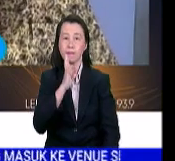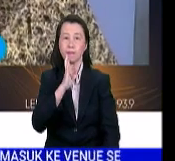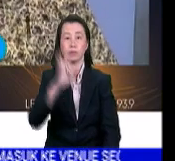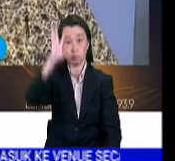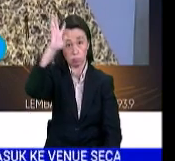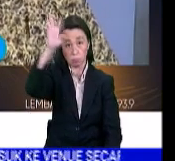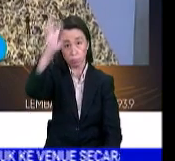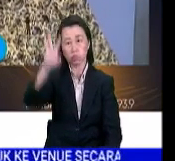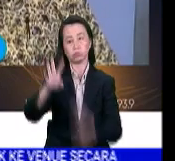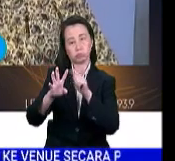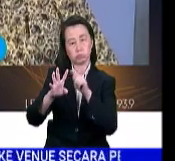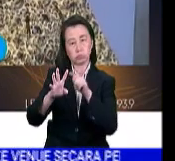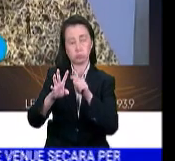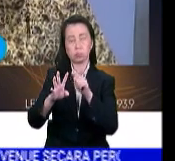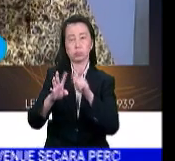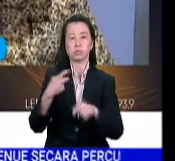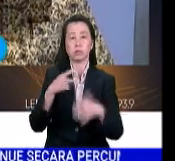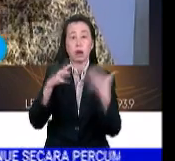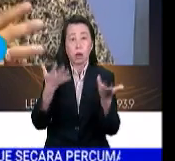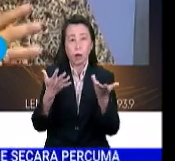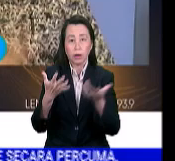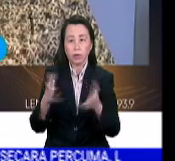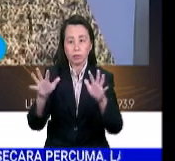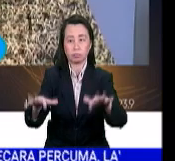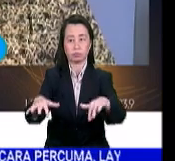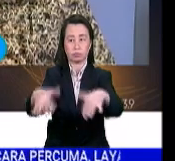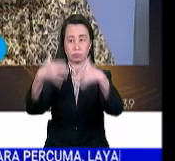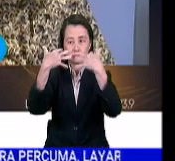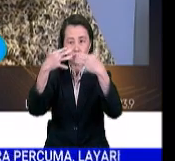lah. Creativity bagaimana kita nak menarik